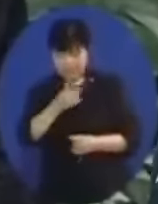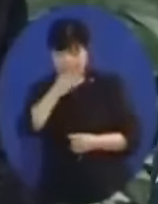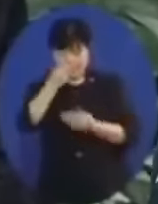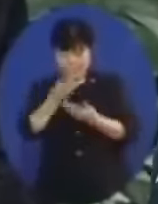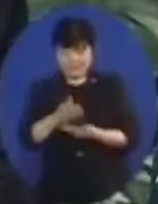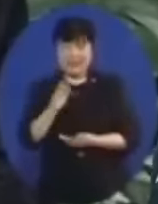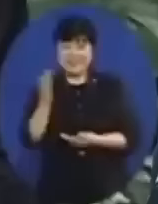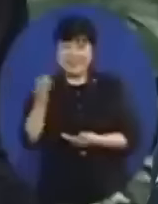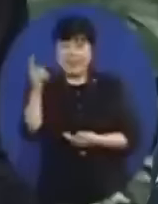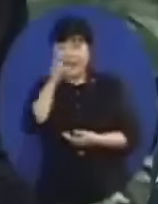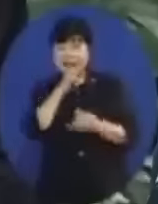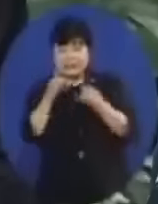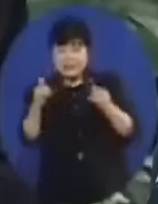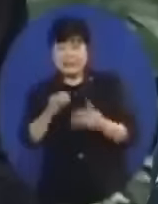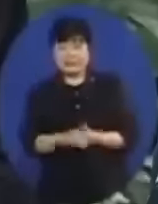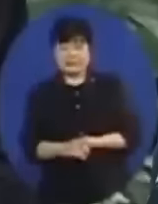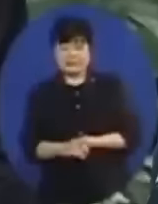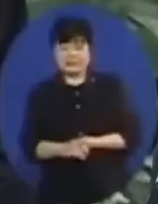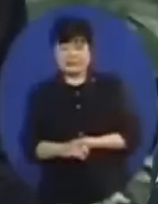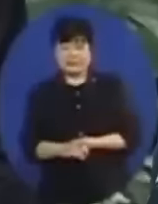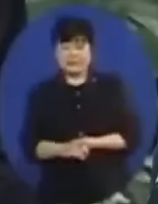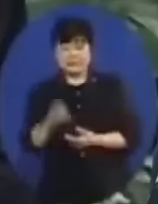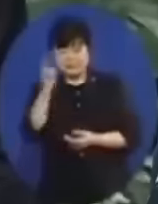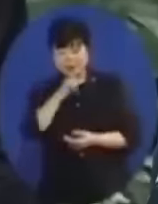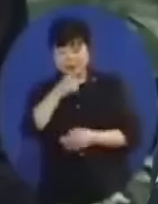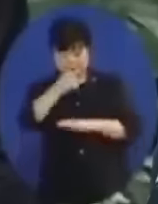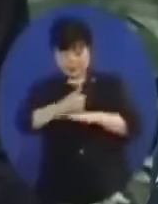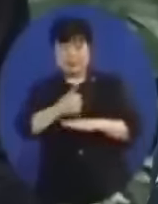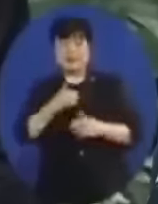되지 악한 사람이 그렇게 되지 않습니다.